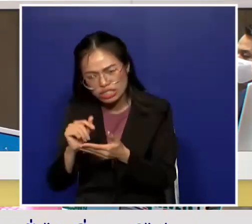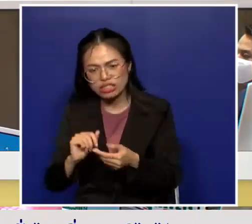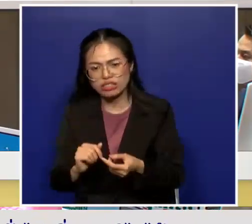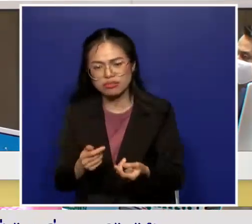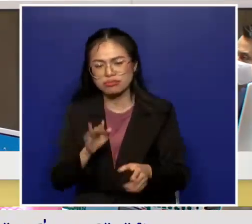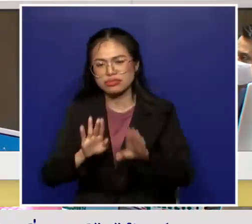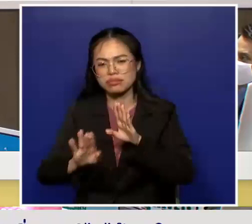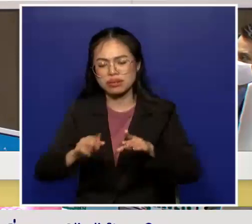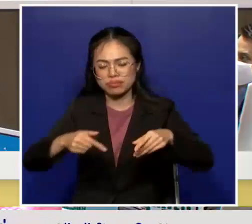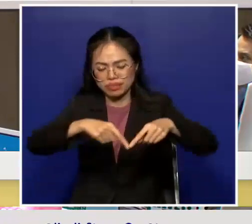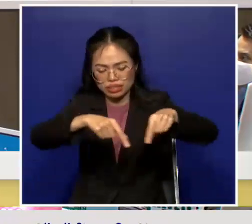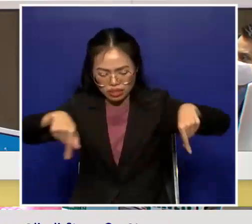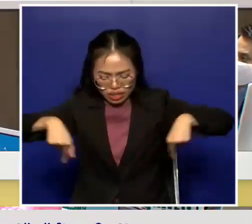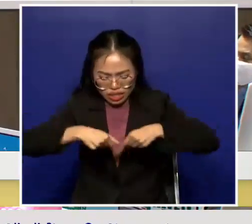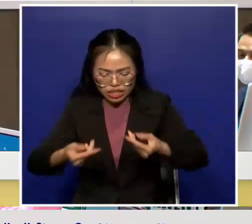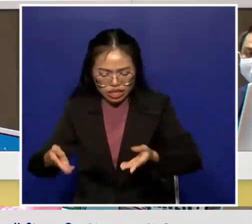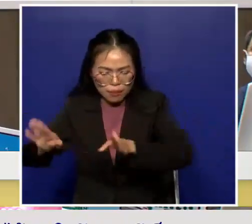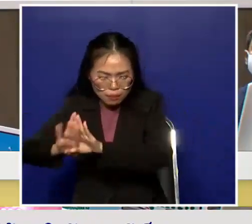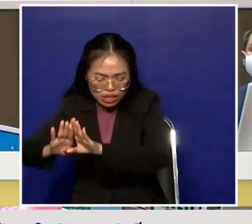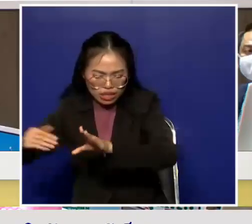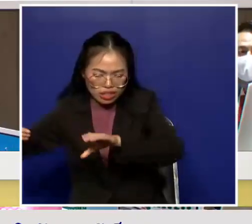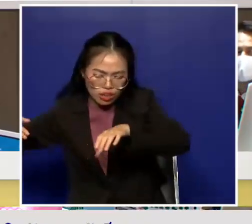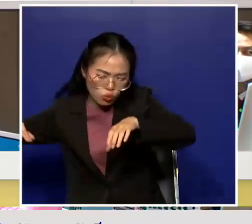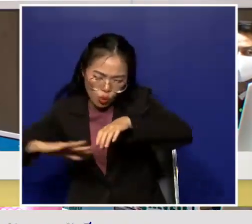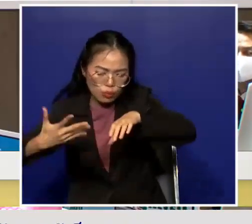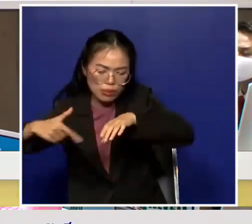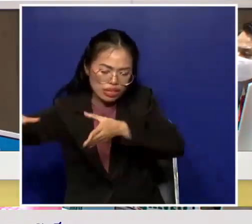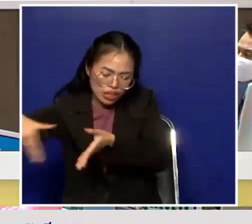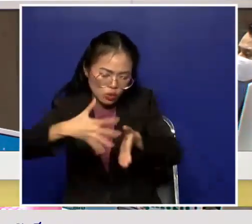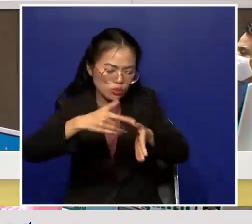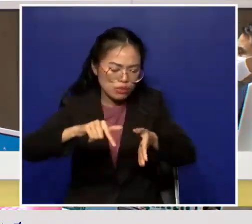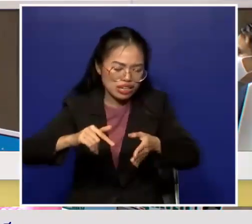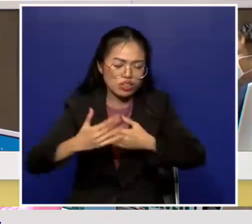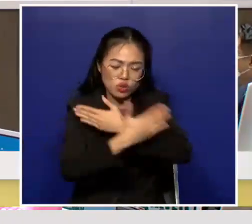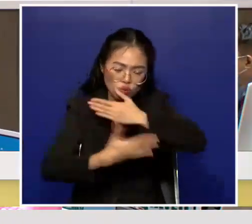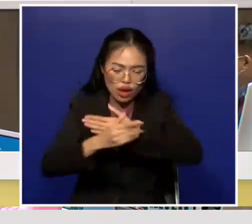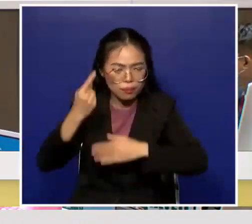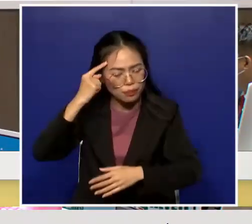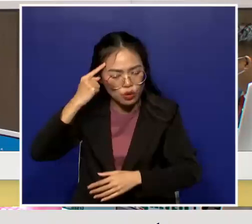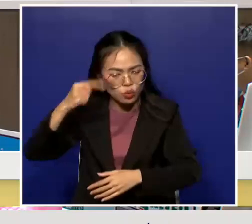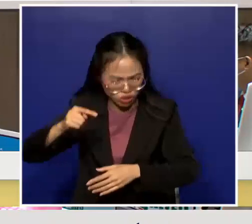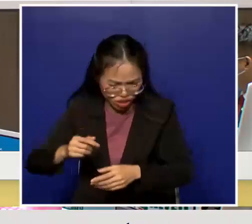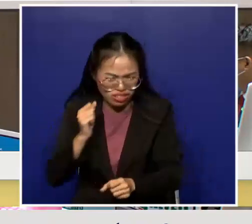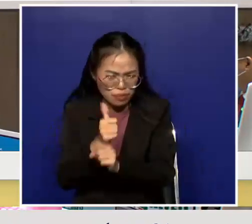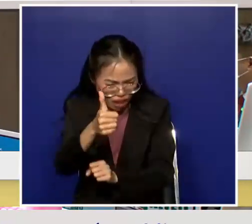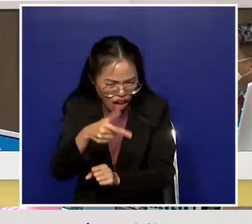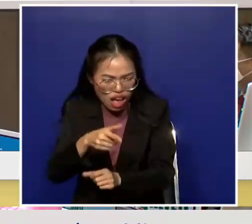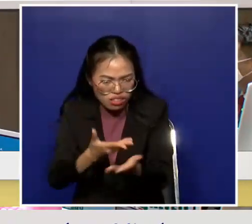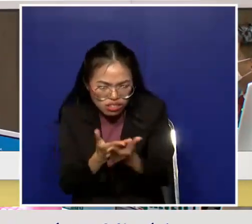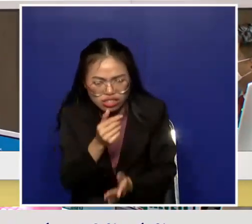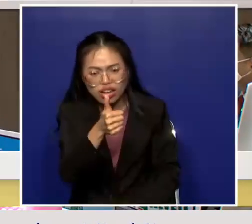ายที่ก็ตัดไปได้ซื้อที่ที่ไม่เคยมีใครรู้เลยว่าทางรถไฟจะผ่านตรงนี้สุดท้ายก็ผ่านไปได้เห็